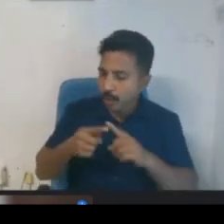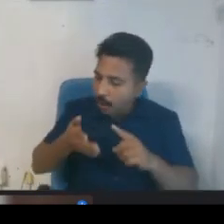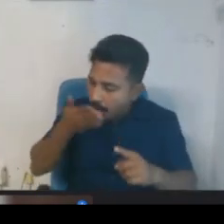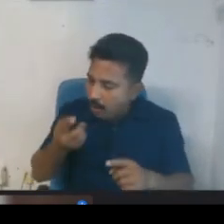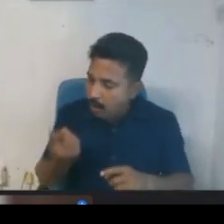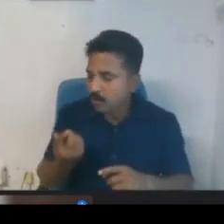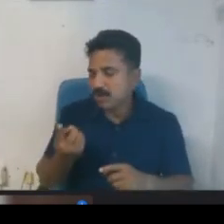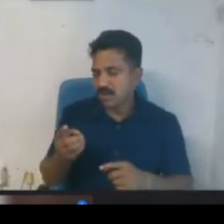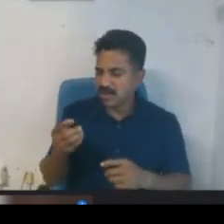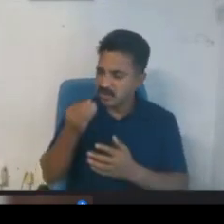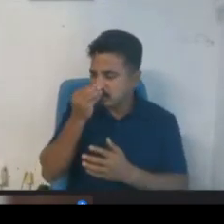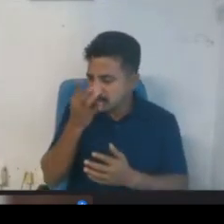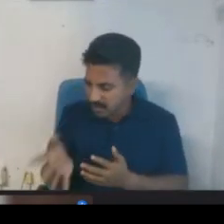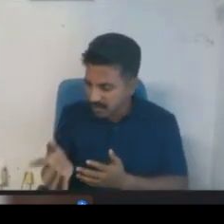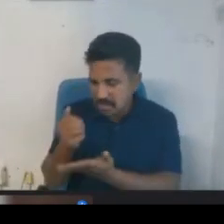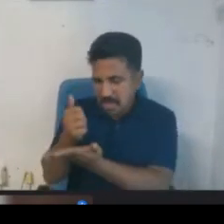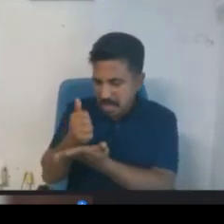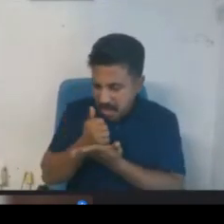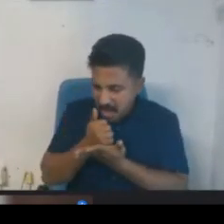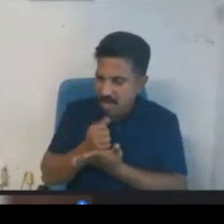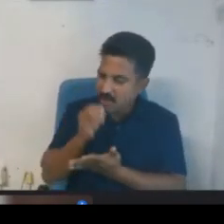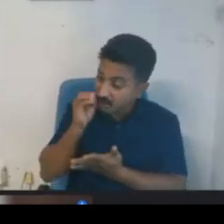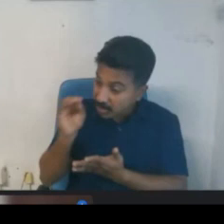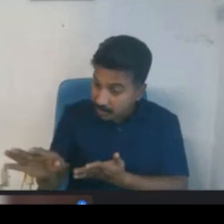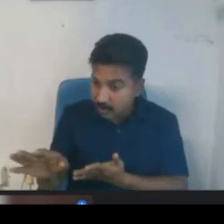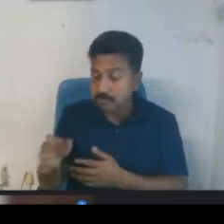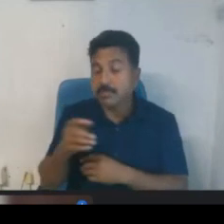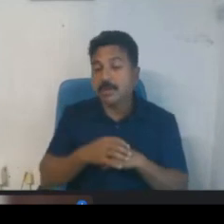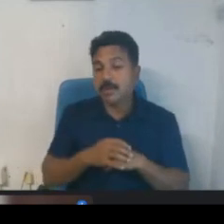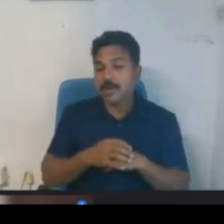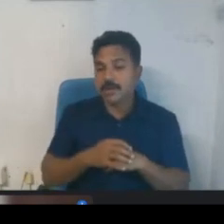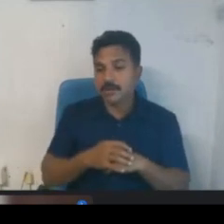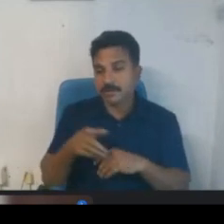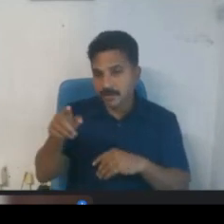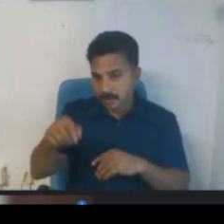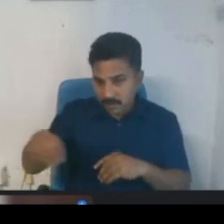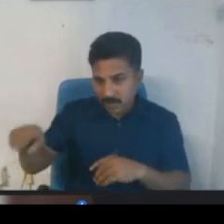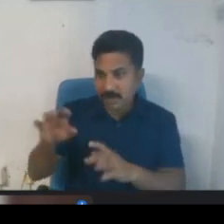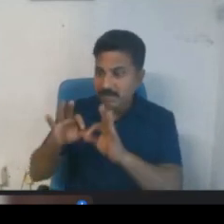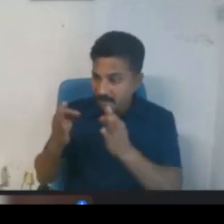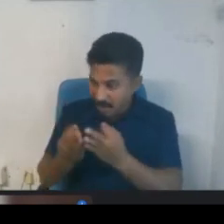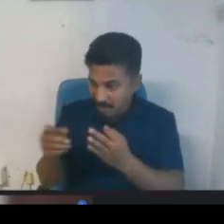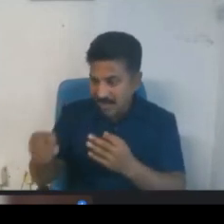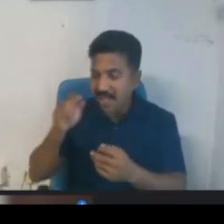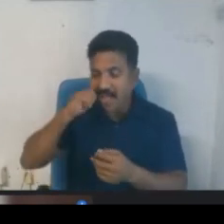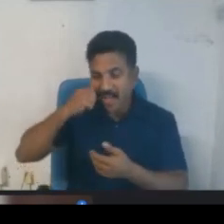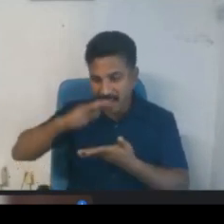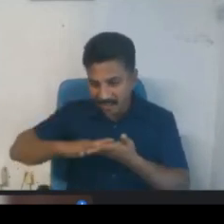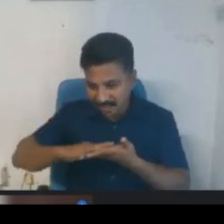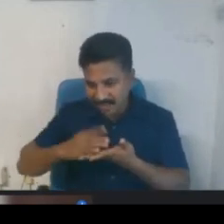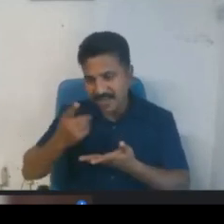പക്ഷെ നമ്മൾ അതൊരു ദയയോടെയാണ് സഹായത്തിന്റെ ആവശ്യം പറയുകയാണെന്നുണ്ടെങ്കിൽ ഇത് ആ നിങ്ങളുടെ